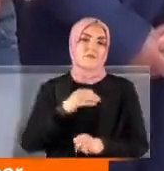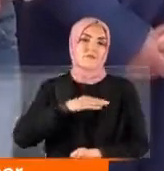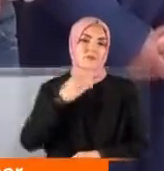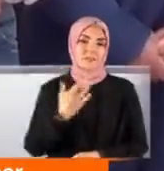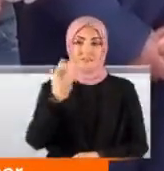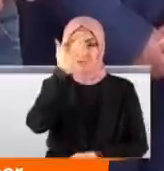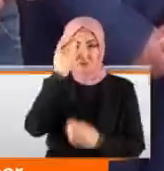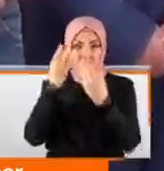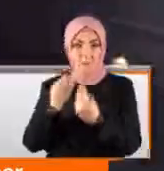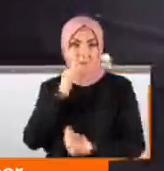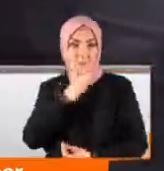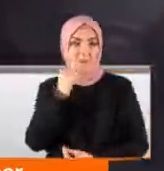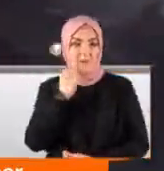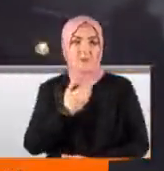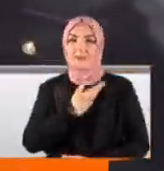ve ailesini yasa boğdu.